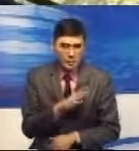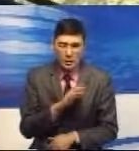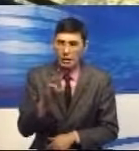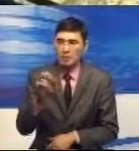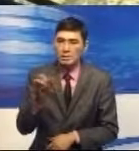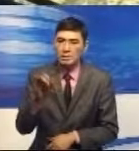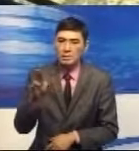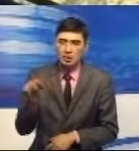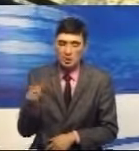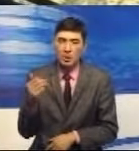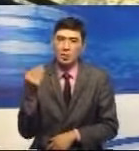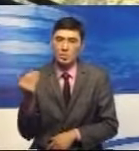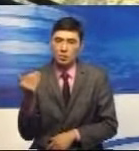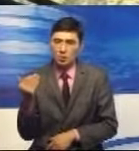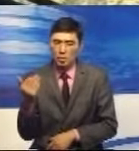оның жәмиғаты